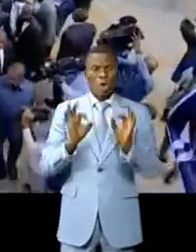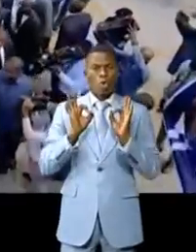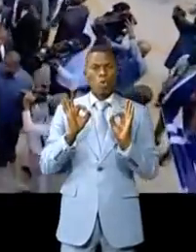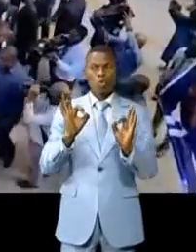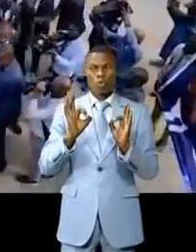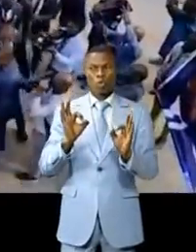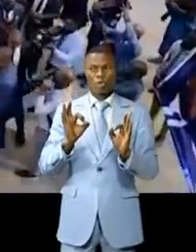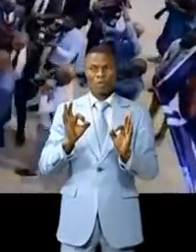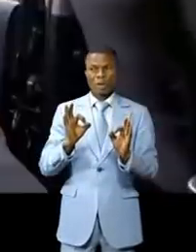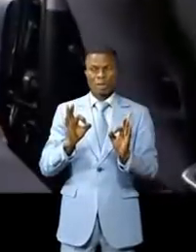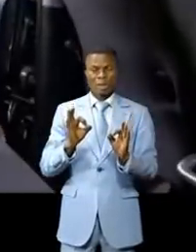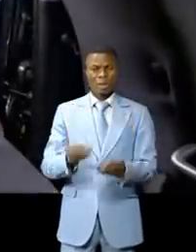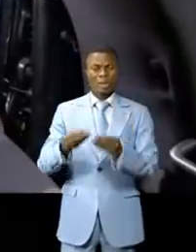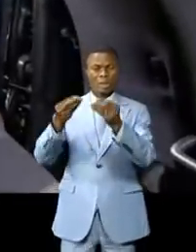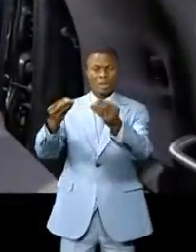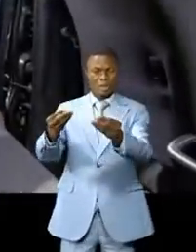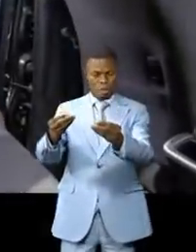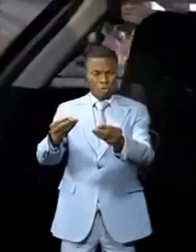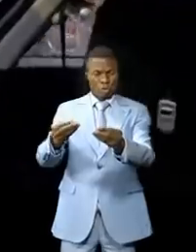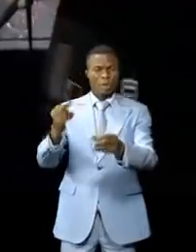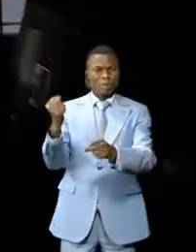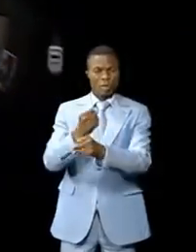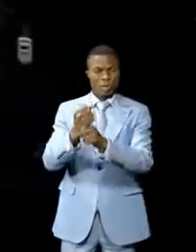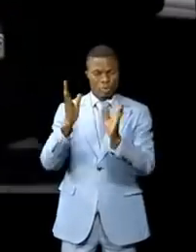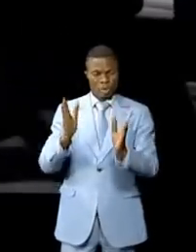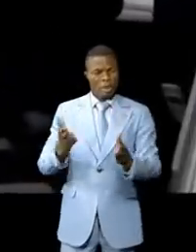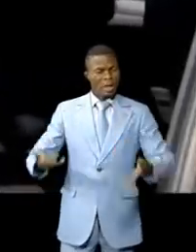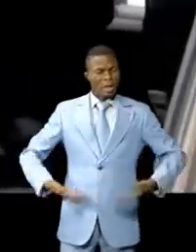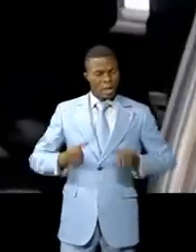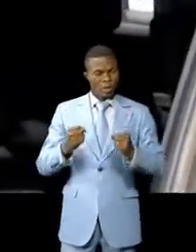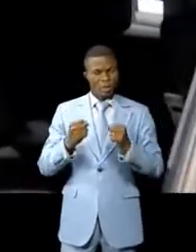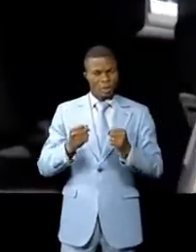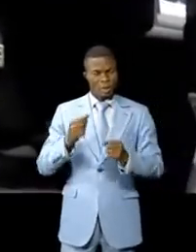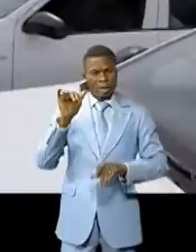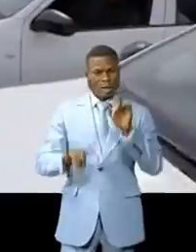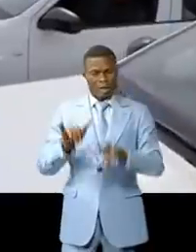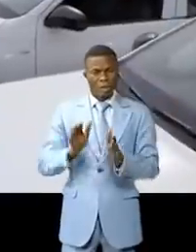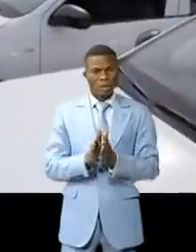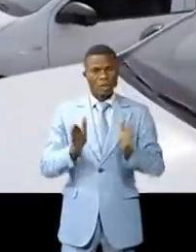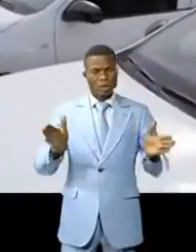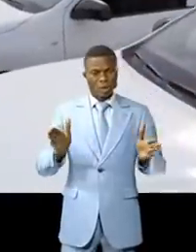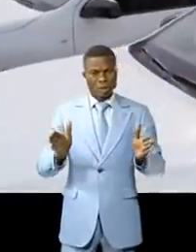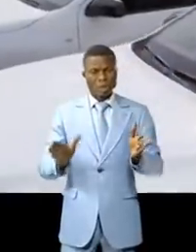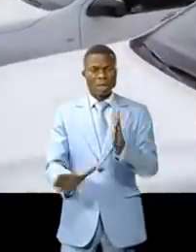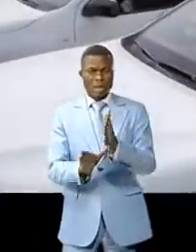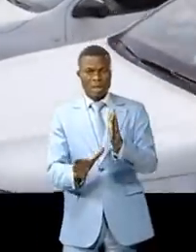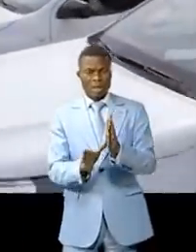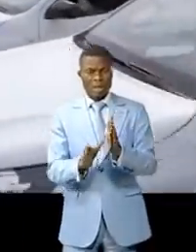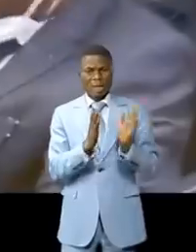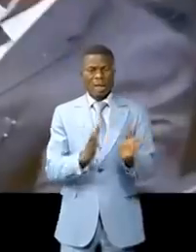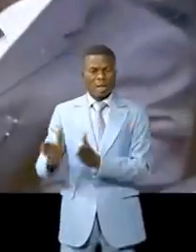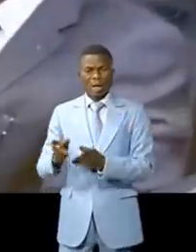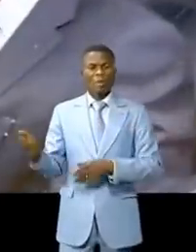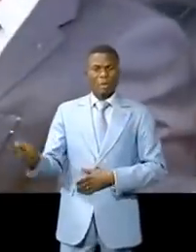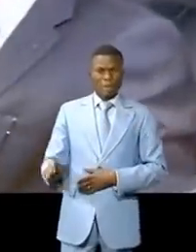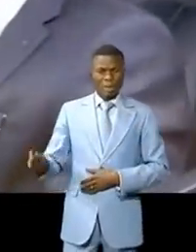neufs, le cadre du secrétariat général de ses portefeuilles n'ont pas caché leur joie. Pour les secrétaires générales ad intérim de l'aménagement du